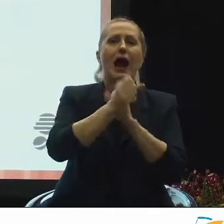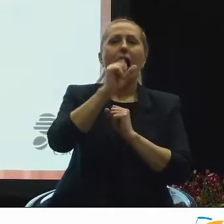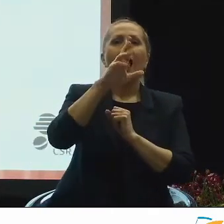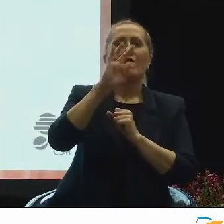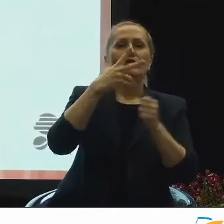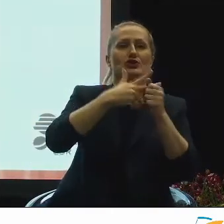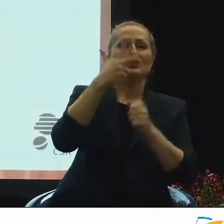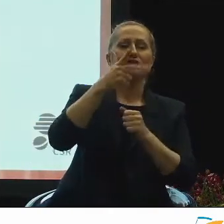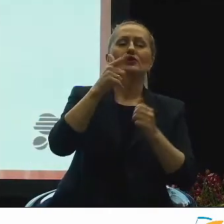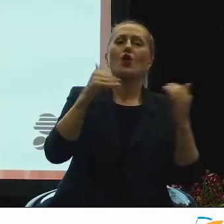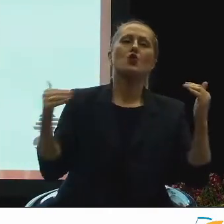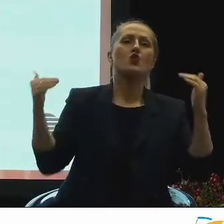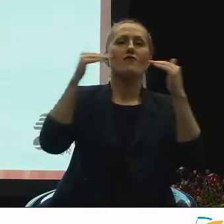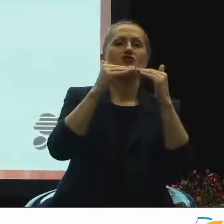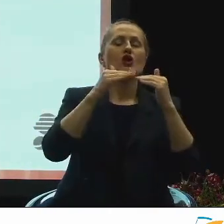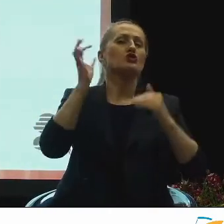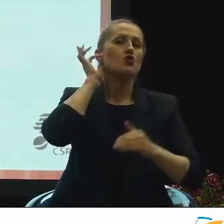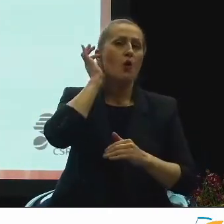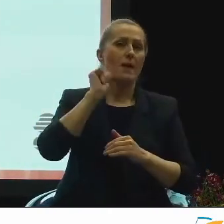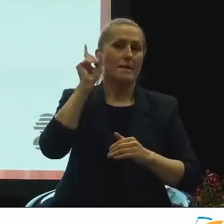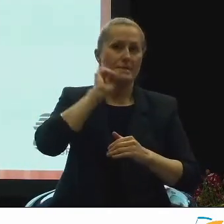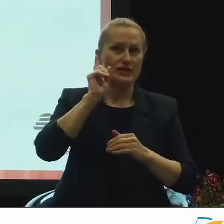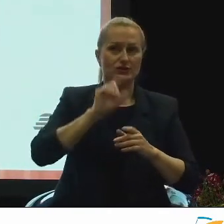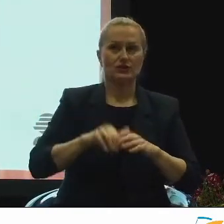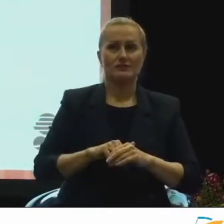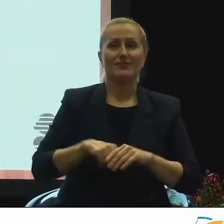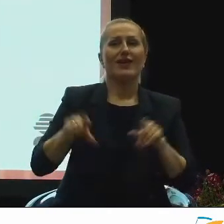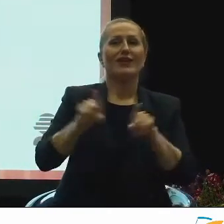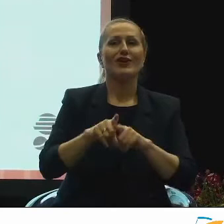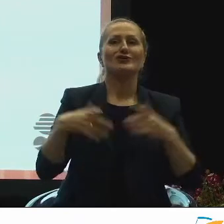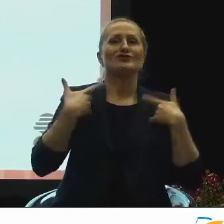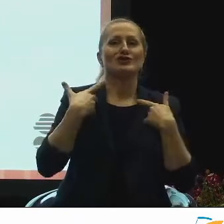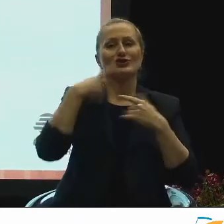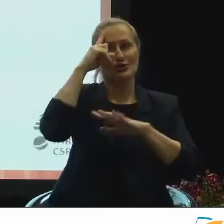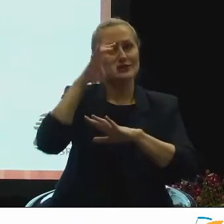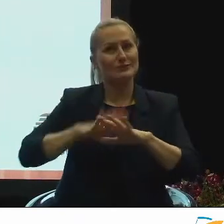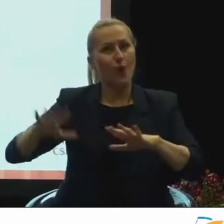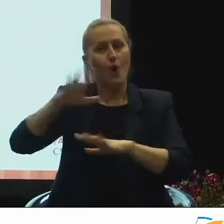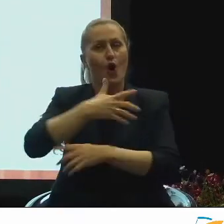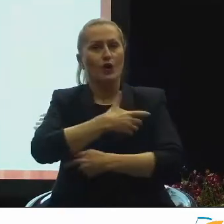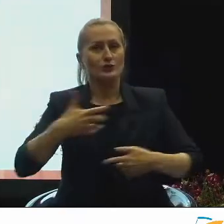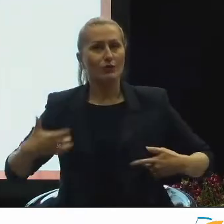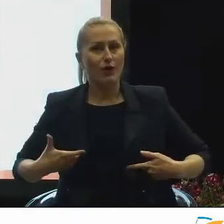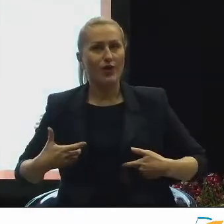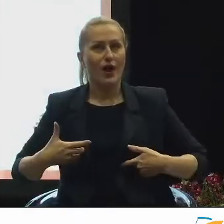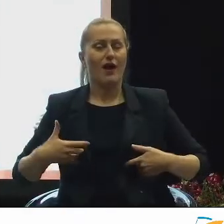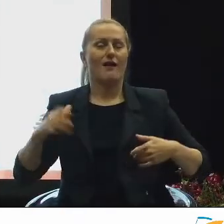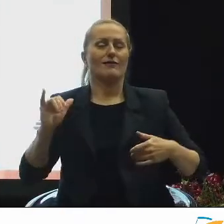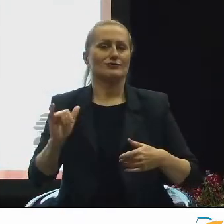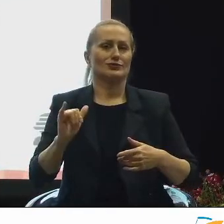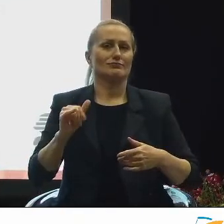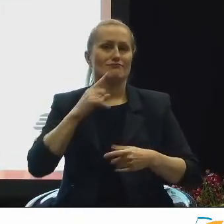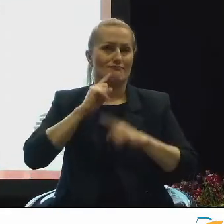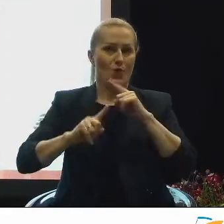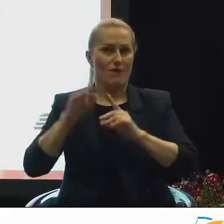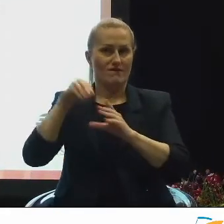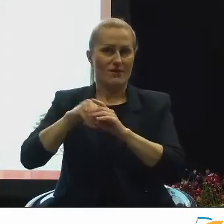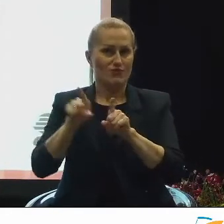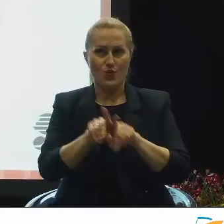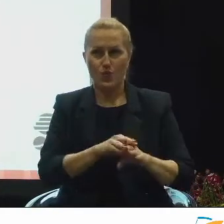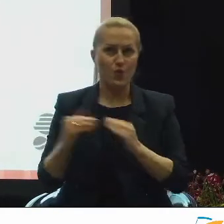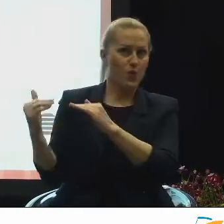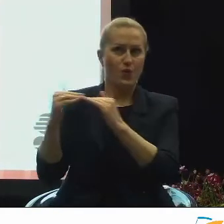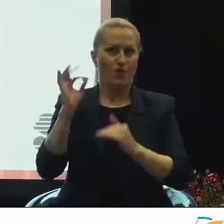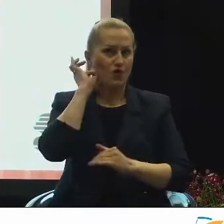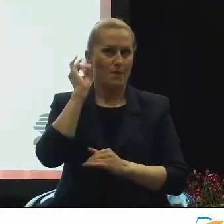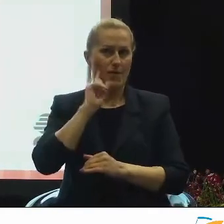do równości kobiet i mężczyzn, także w życiu społecznym, gospodarczym i politycznym.